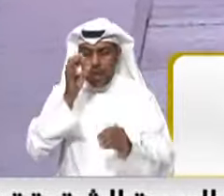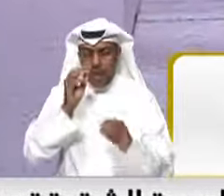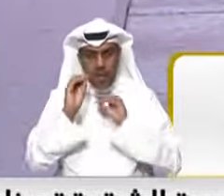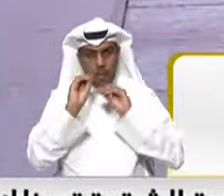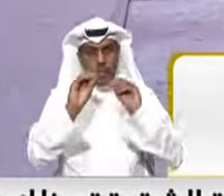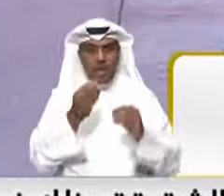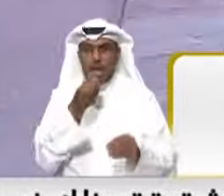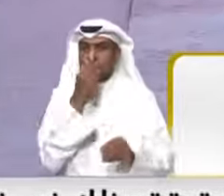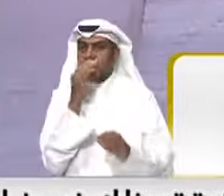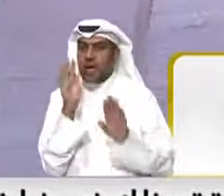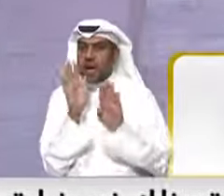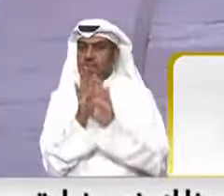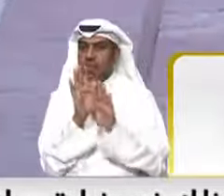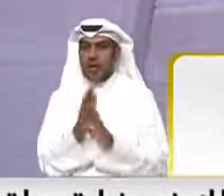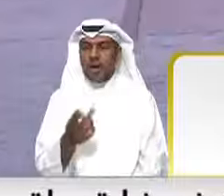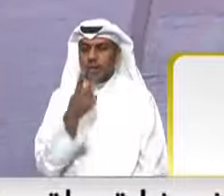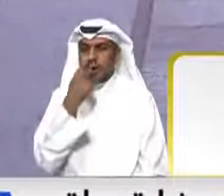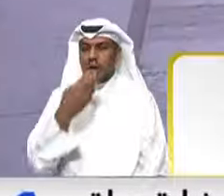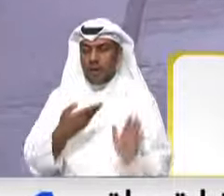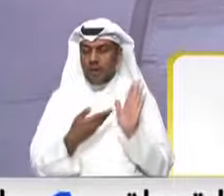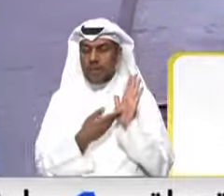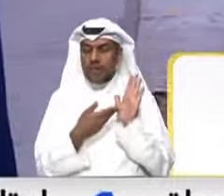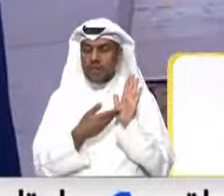الصلة، وآخرها القرار رقم